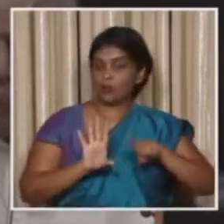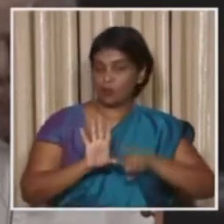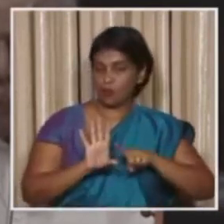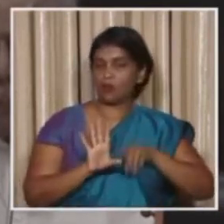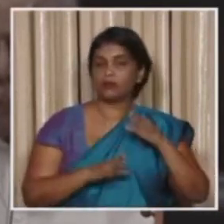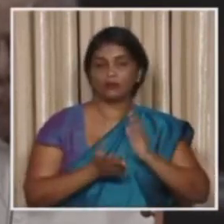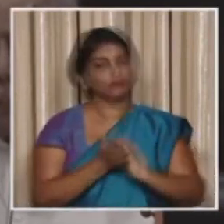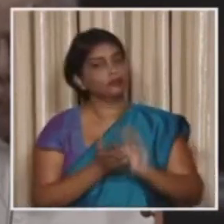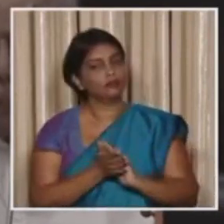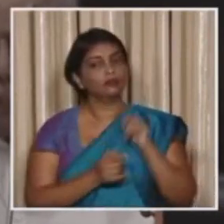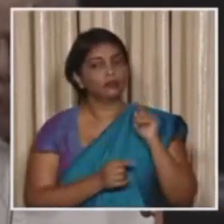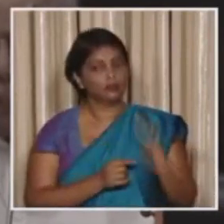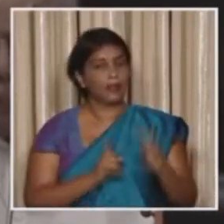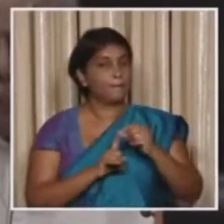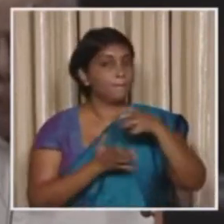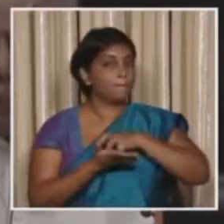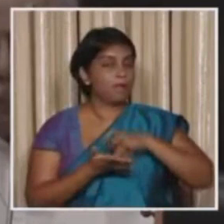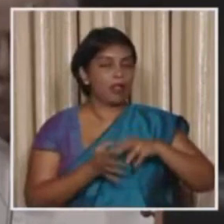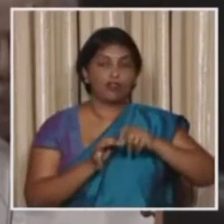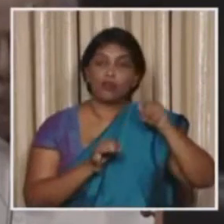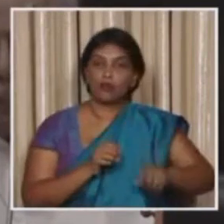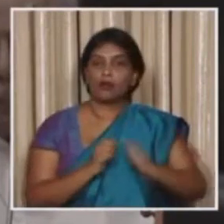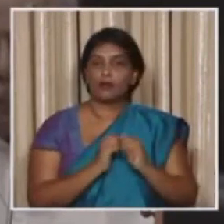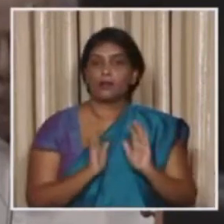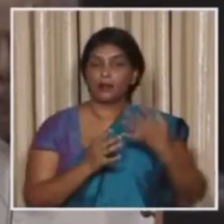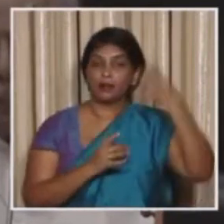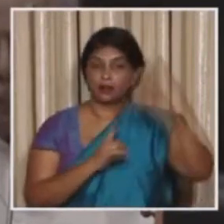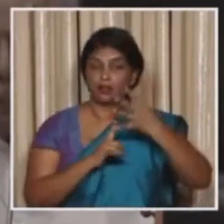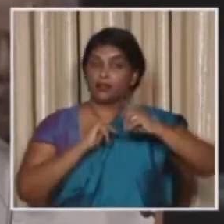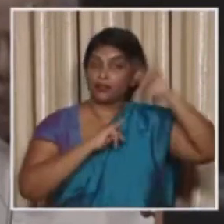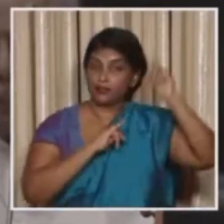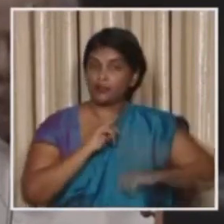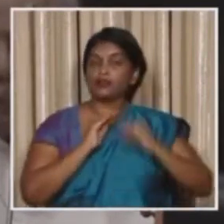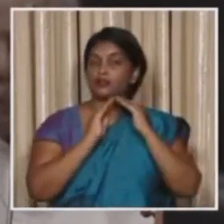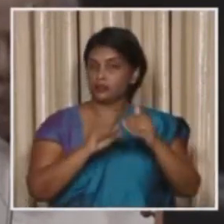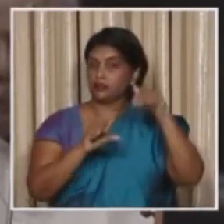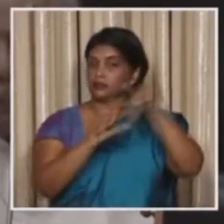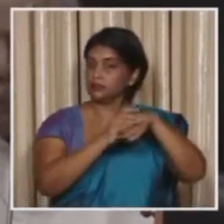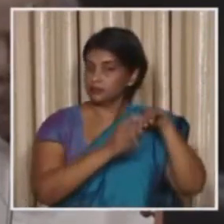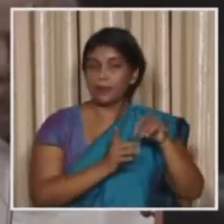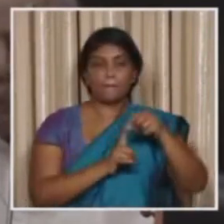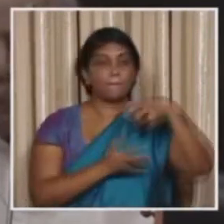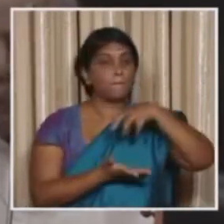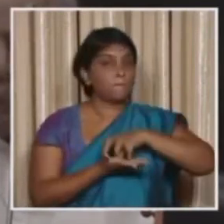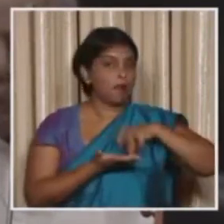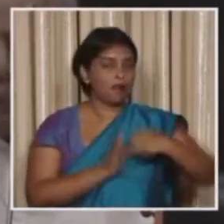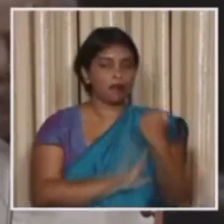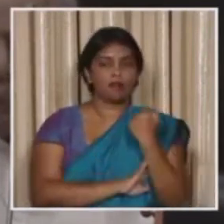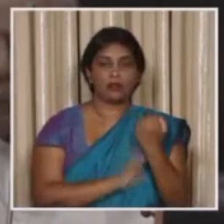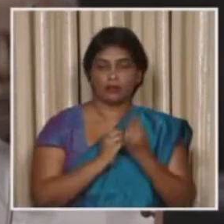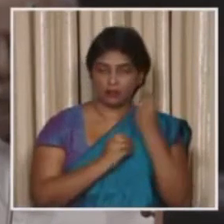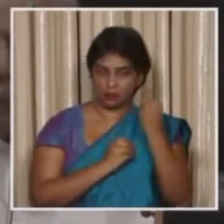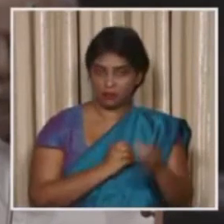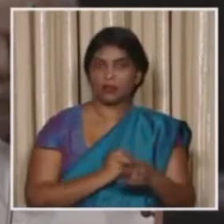සම්බන්ධ සේවා වෙනුවෙන් පළාත් මණ්ඩල පිහිටවීම. හතර විශ්වවිද්‍යාල පිහිටවීම සඳහා පළාත් සභාවන්ට බලය ලබා